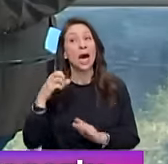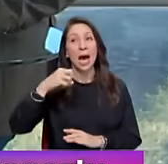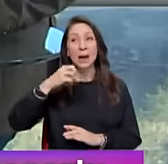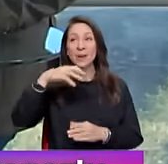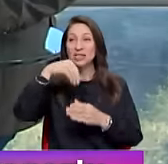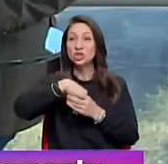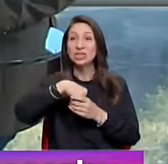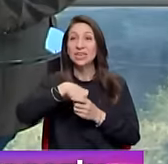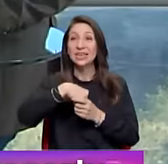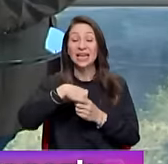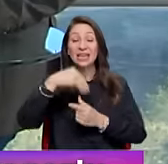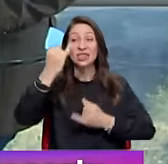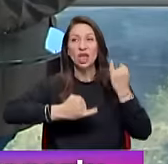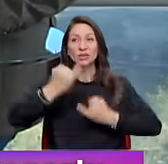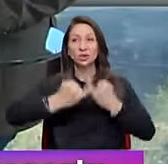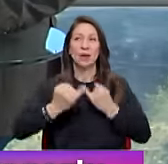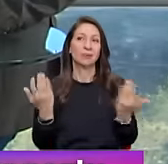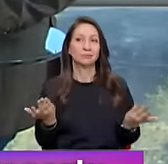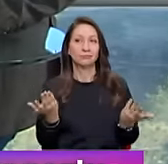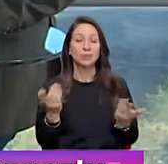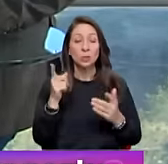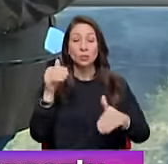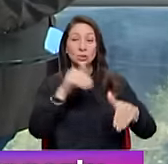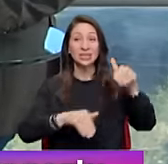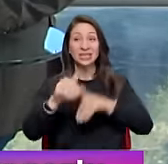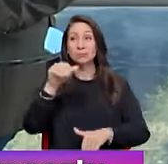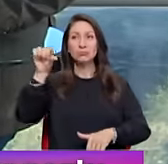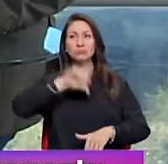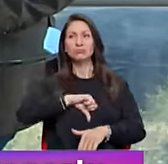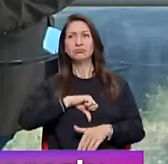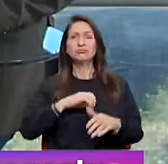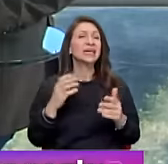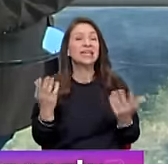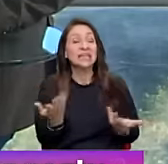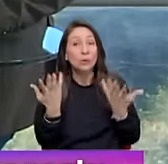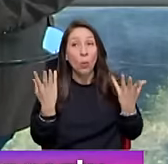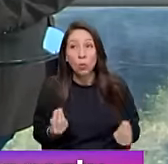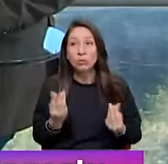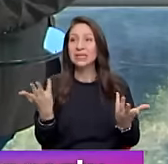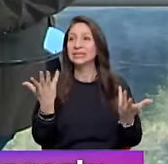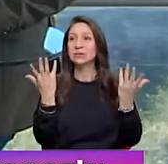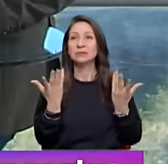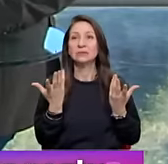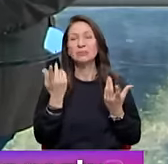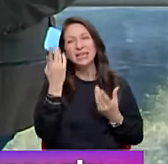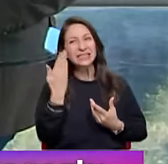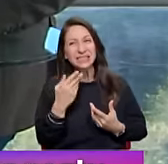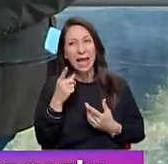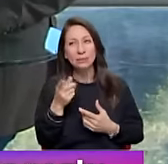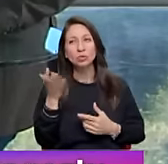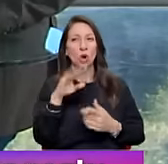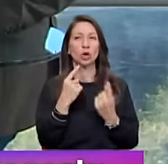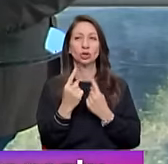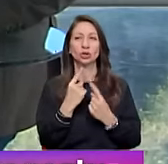Parti içindeki tartışmalar. Bu seçim yenilgisi nasıl geldi, nasıl gerçekleşti? Bir izleyelim, sonra